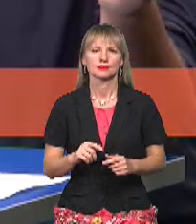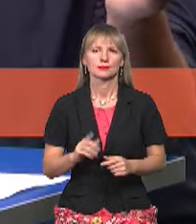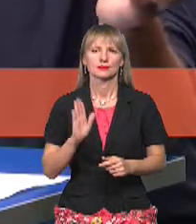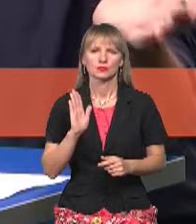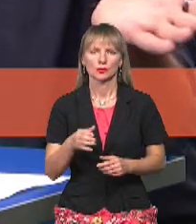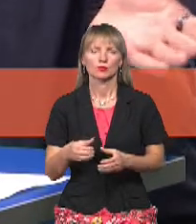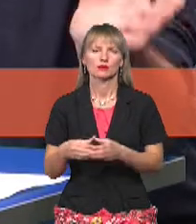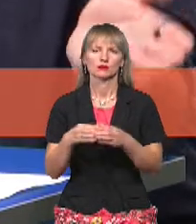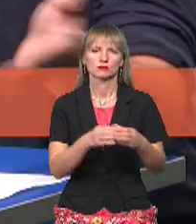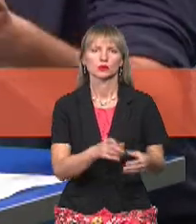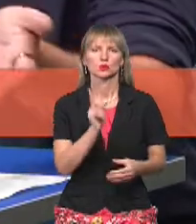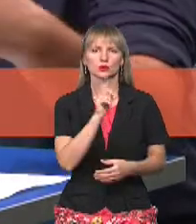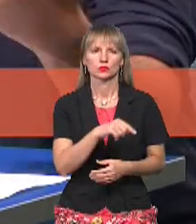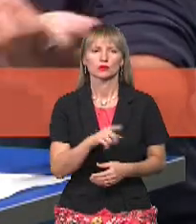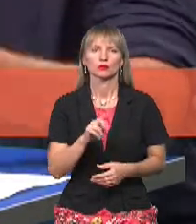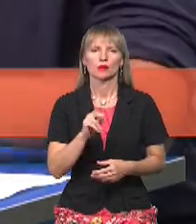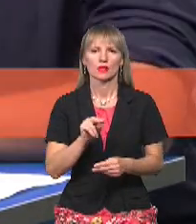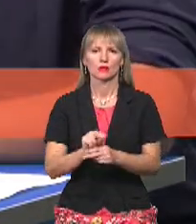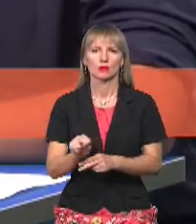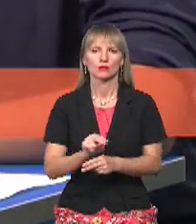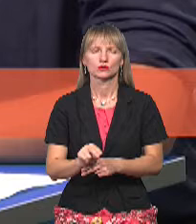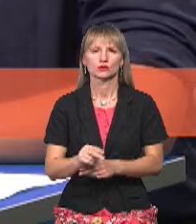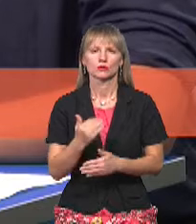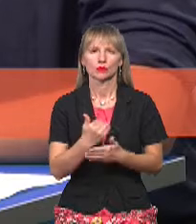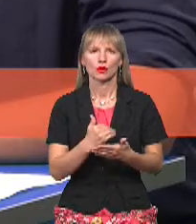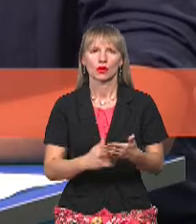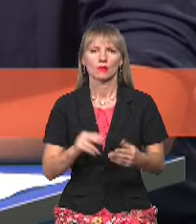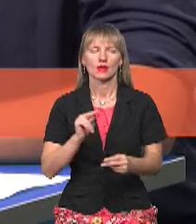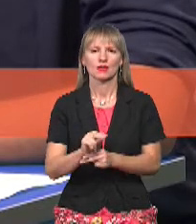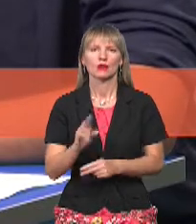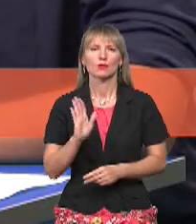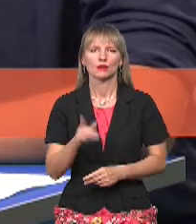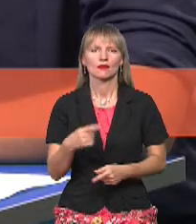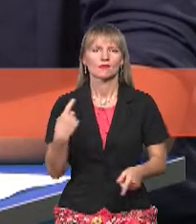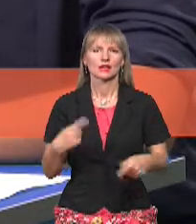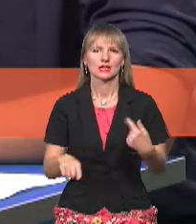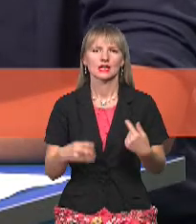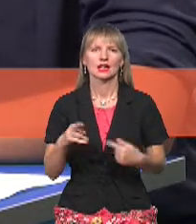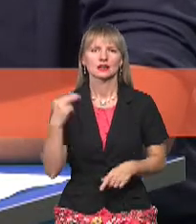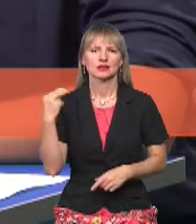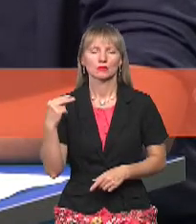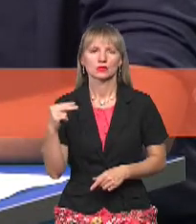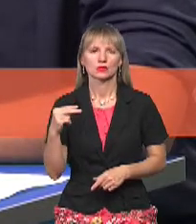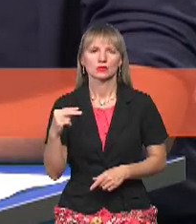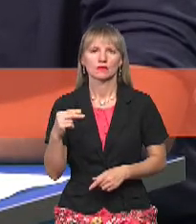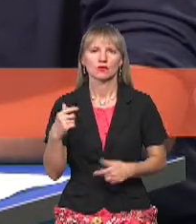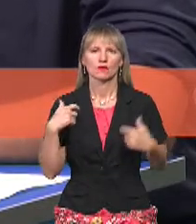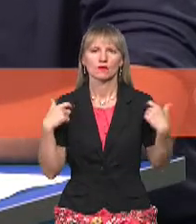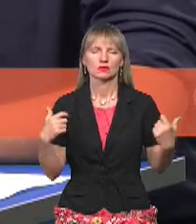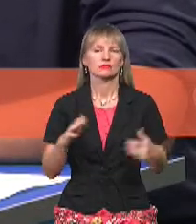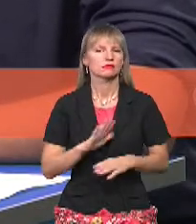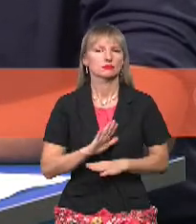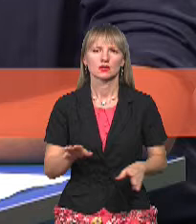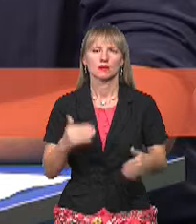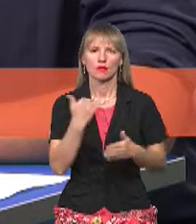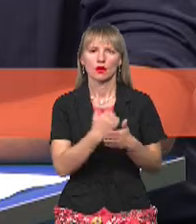надсилати в місто Дніпро або Харків, і там буде відбуватися програма навчання. І чи буде вона відрізнятись для запорізьких офіцерів? Ні, програма